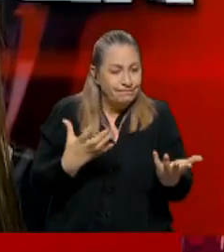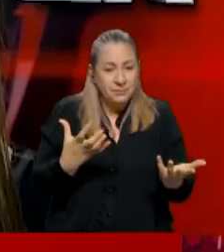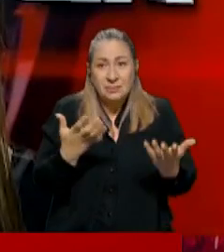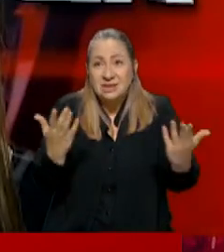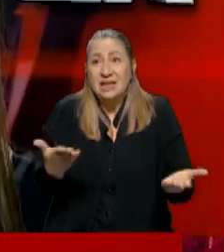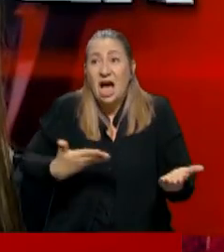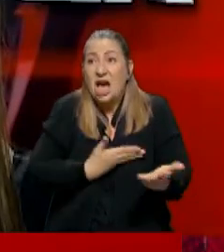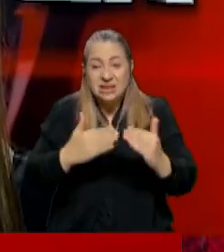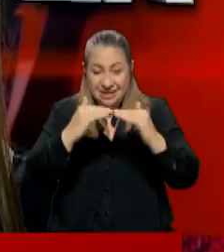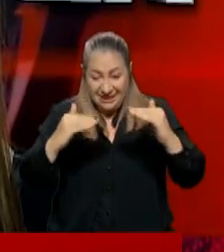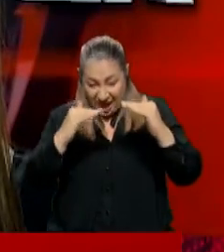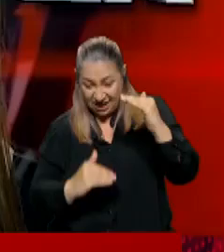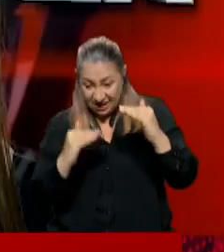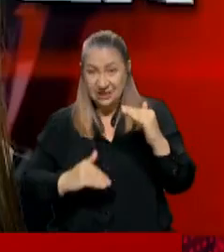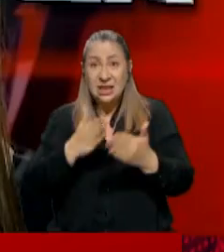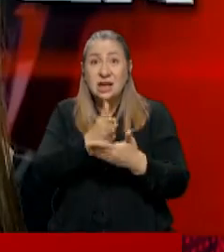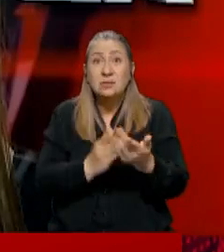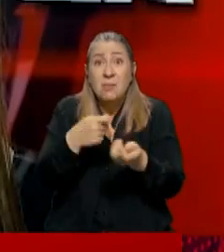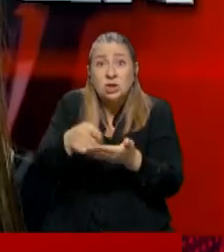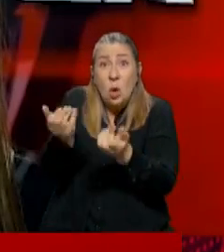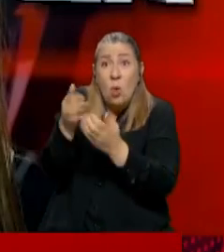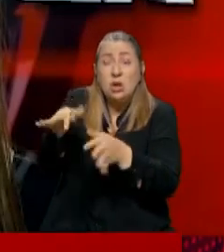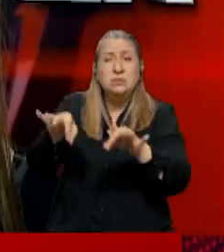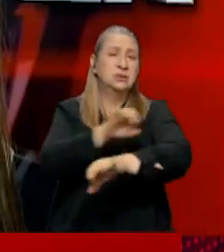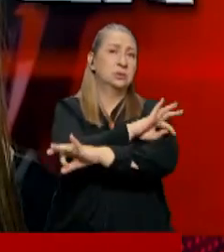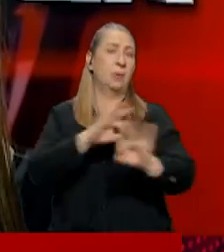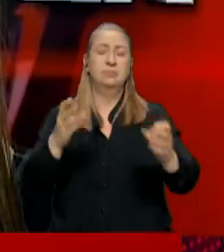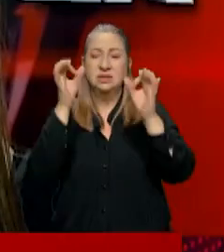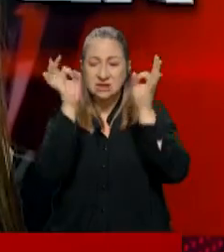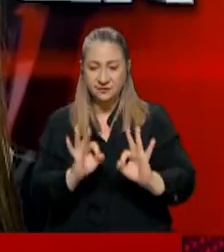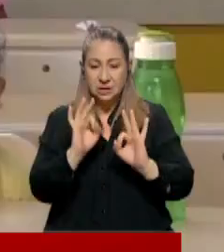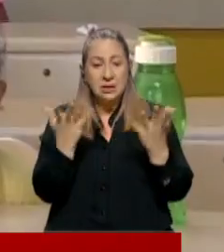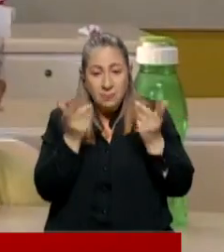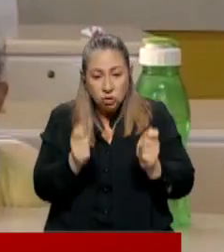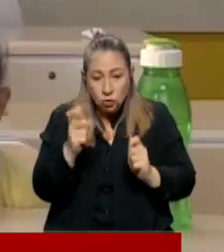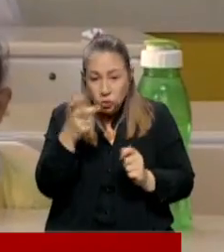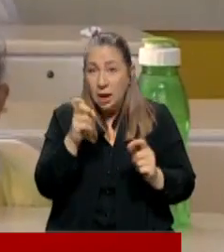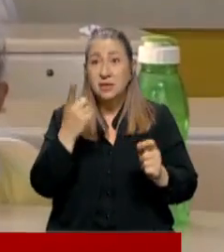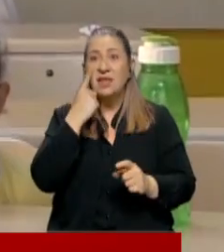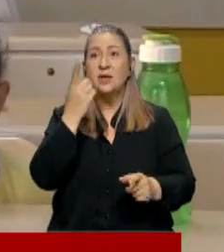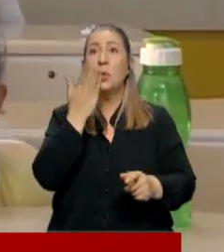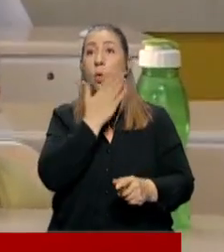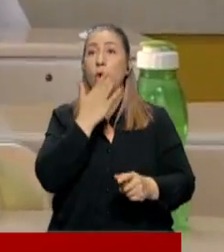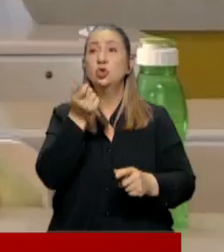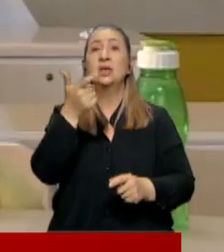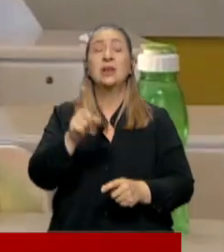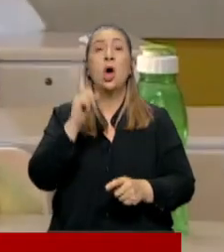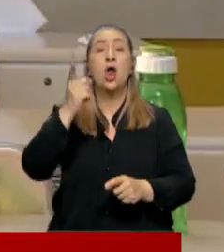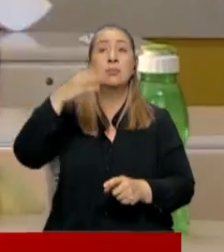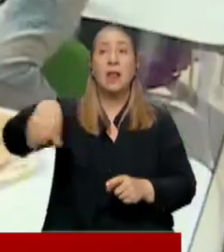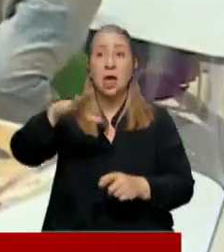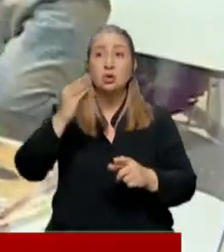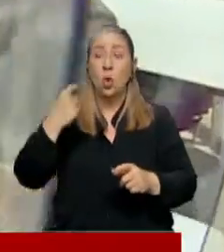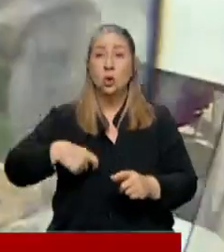zaten açlık sınırının yarısına yakın bir ücret alırken şimdi tamamen ne yapacaklarını düşünüyorlar. Devlet okullarındaki ücretli öğretmenler de